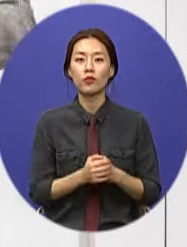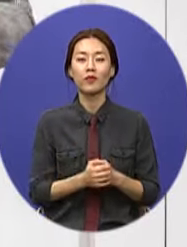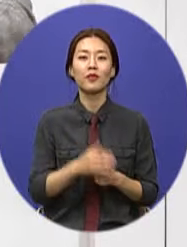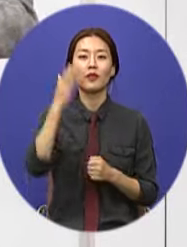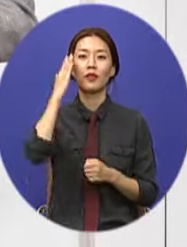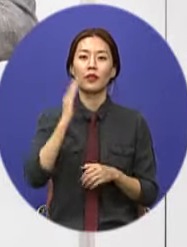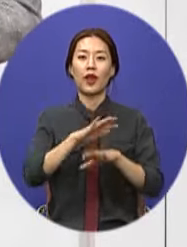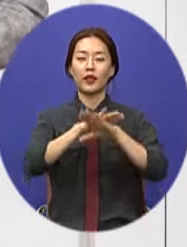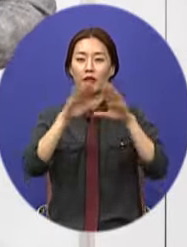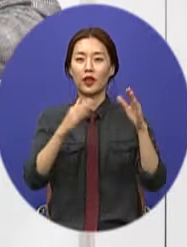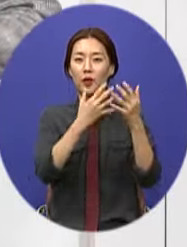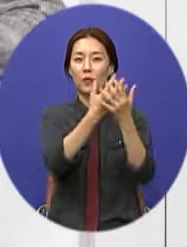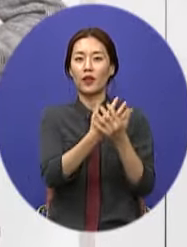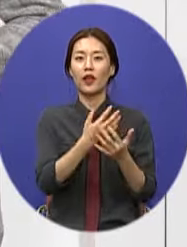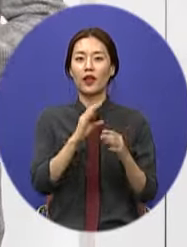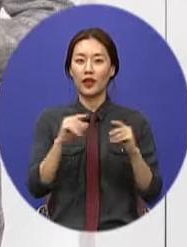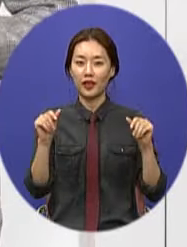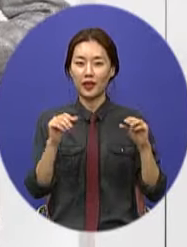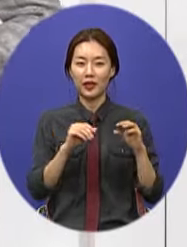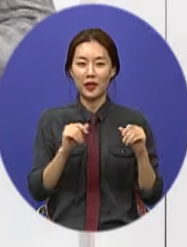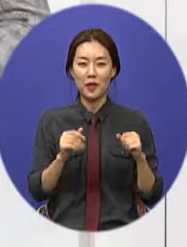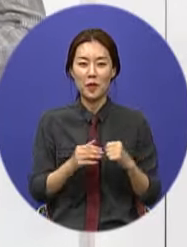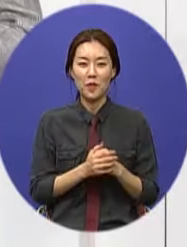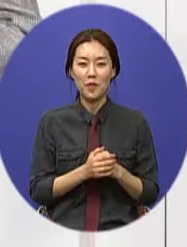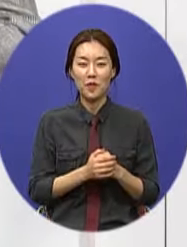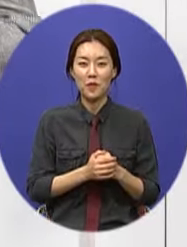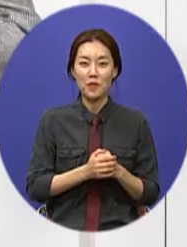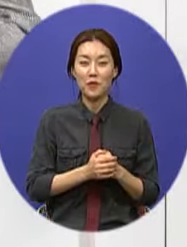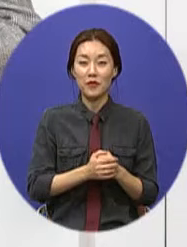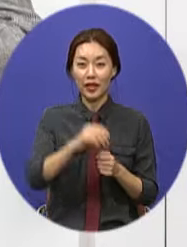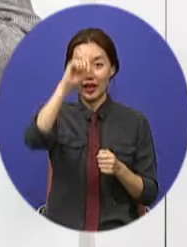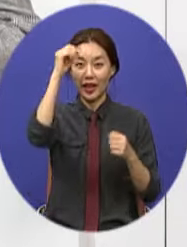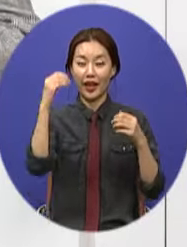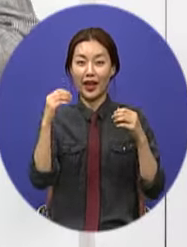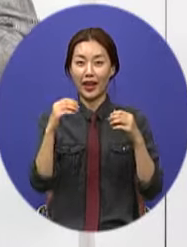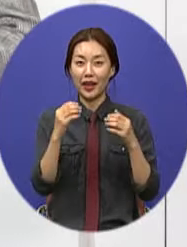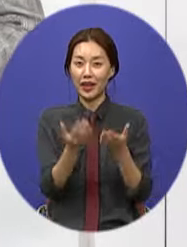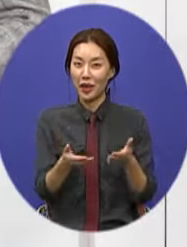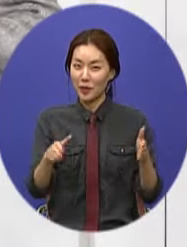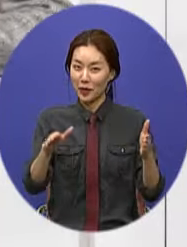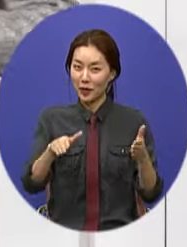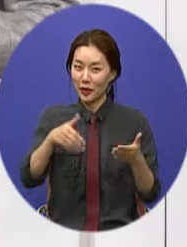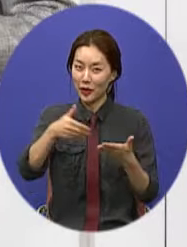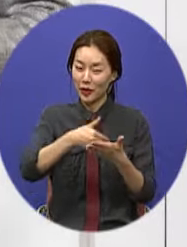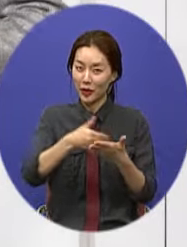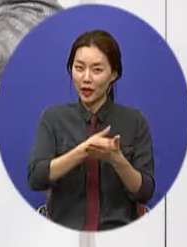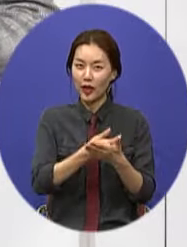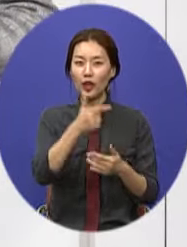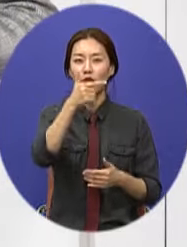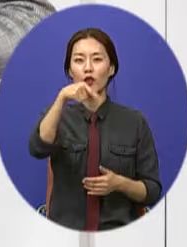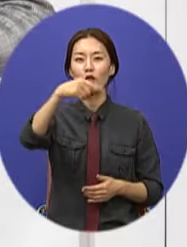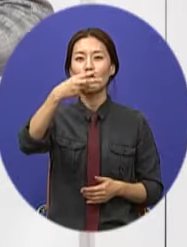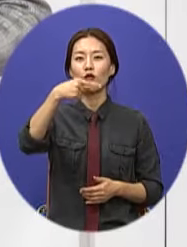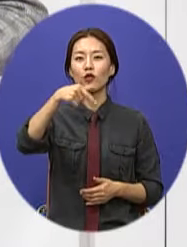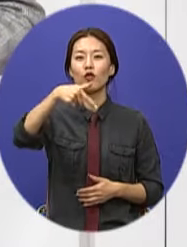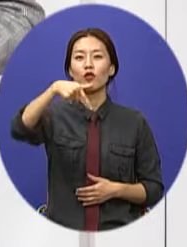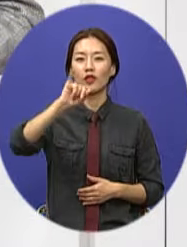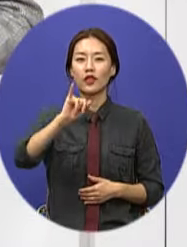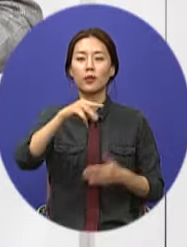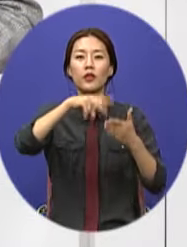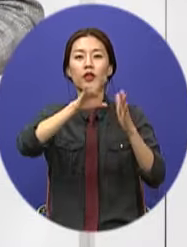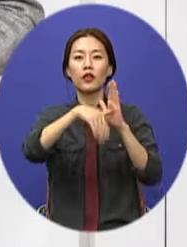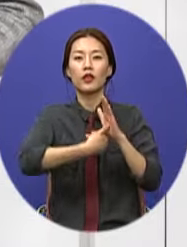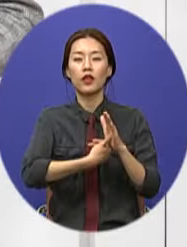천 따지 가마솥대 누룽지. 누룽지 소리 내보라니까. 가마솥대 누룽지 빡빡 끓고. 아, 누룽지가 읽을 때 소리를 한번 내줘 봐.